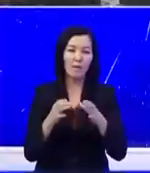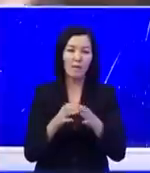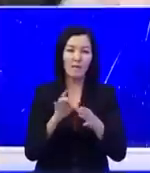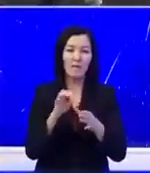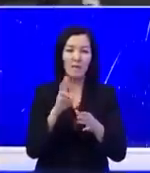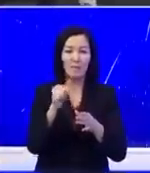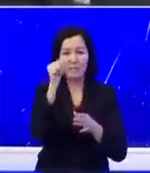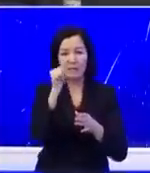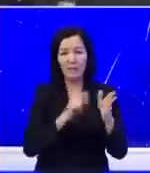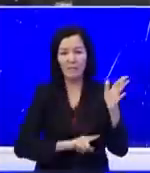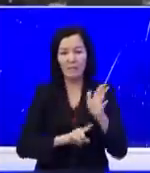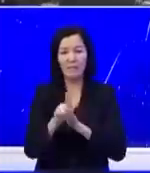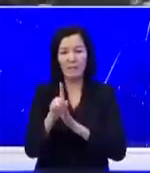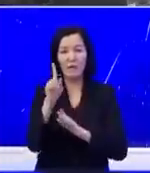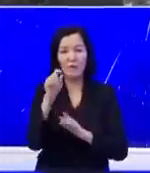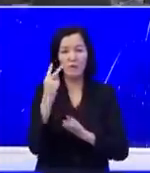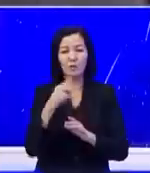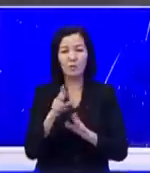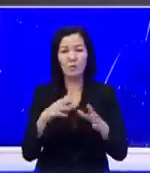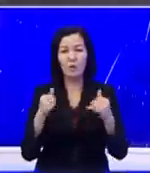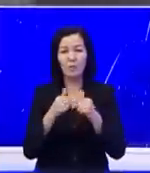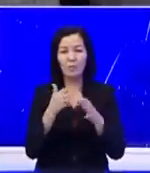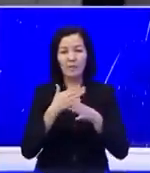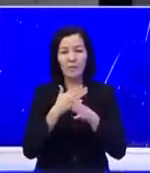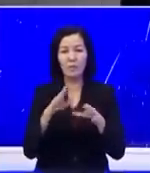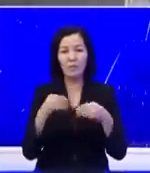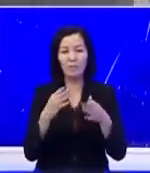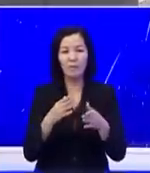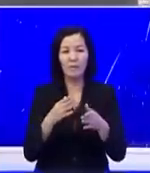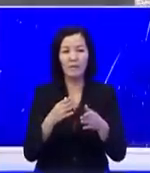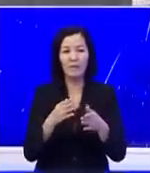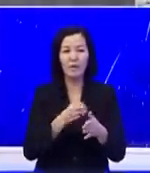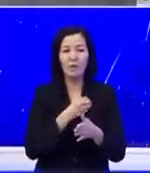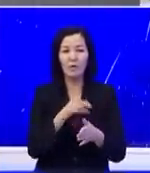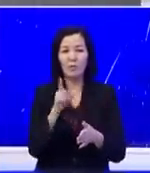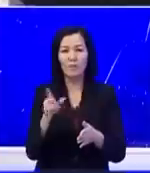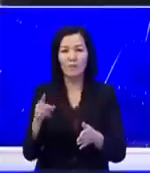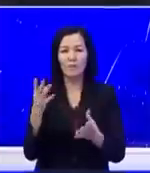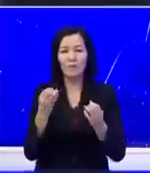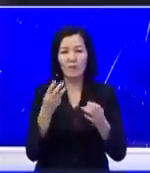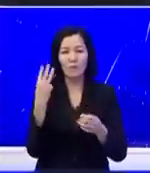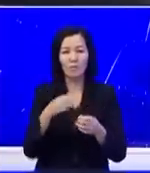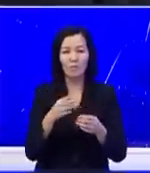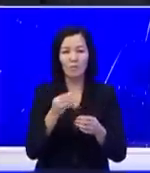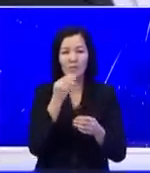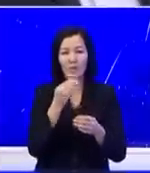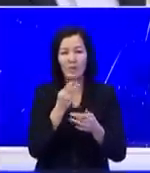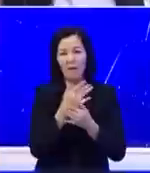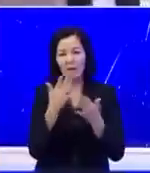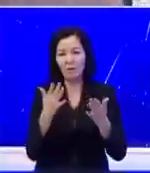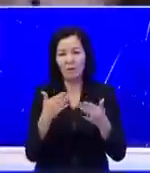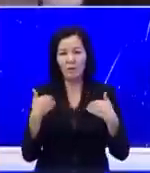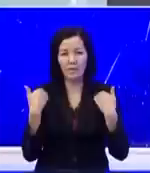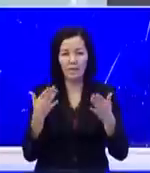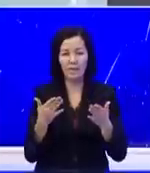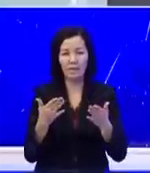басталғалы қасиетті мезгілде 120 отбасыға көмектескен. Сонымен қоса жомарт жандар тағы 30 адамға ауызашар тамағын таратқан. Алда